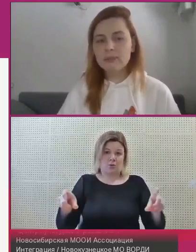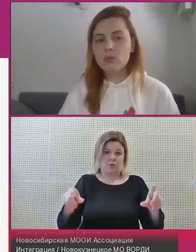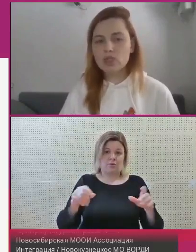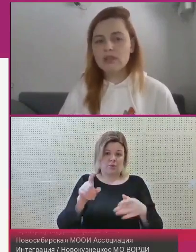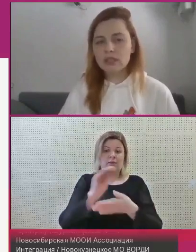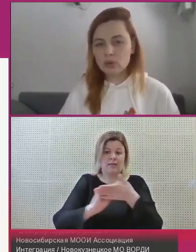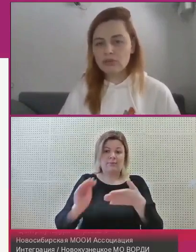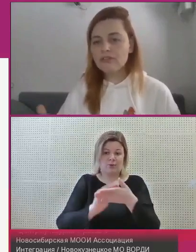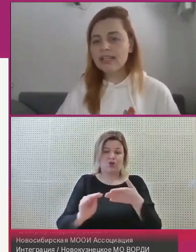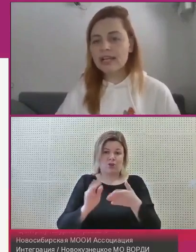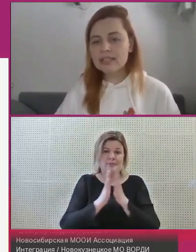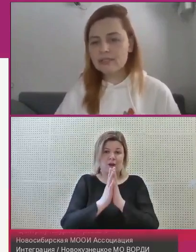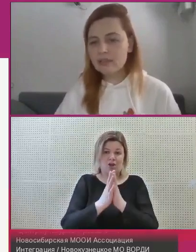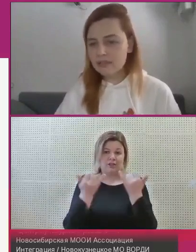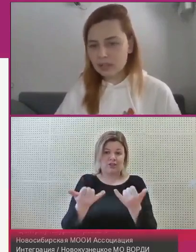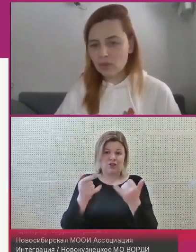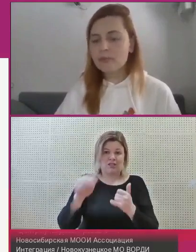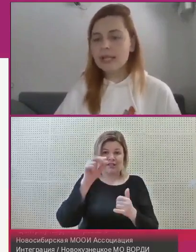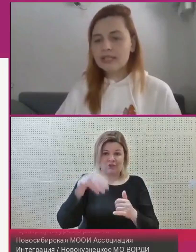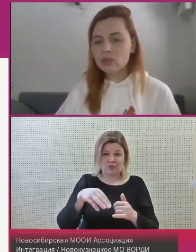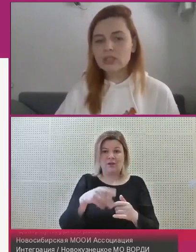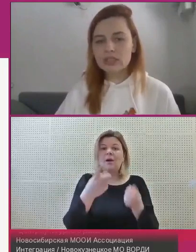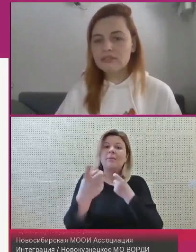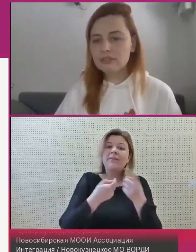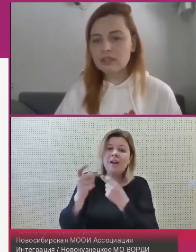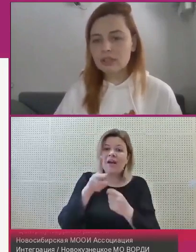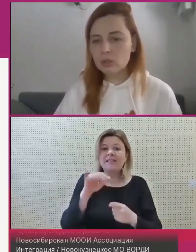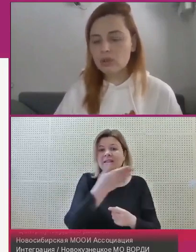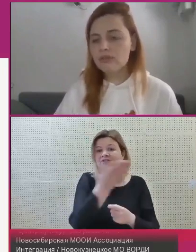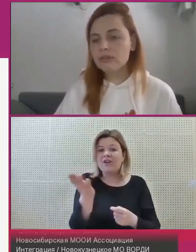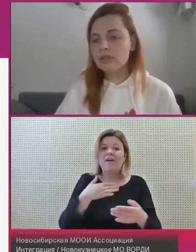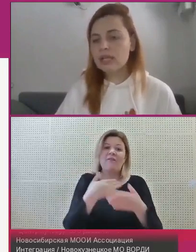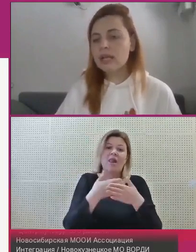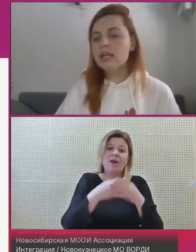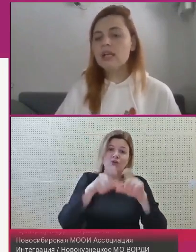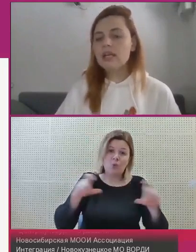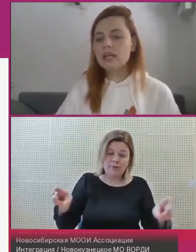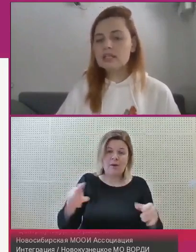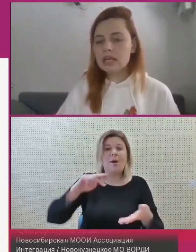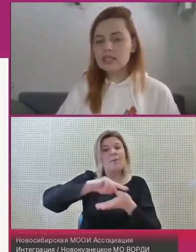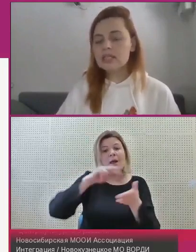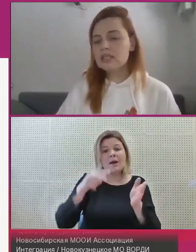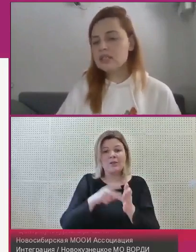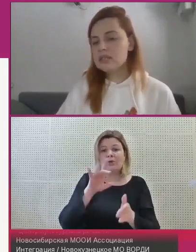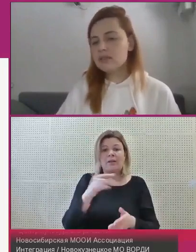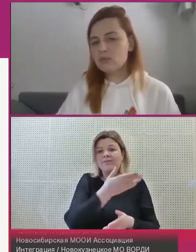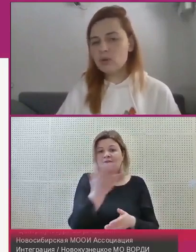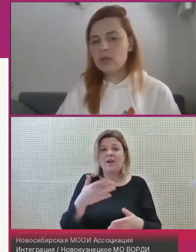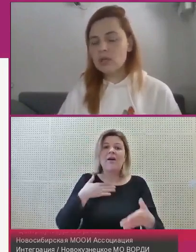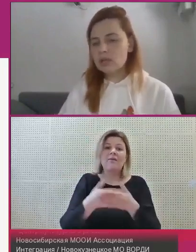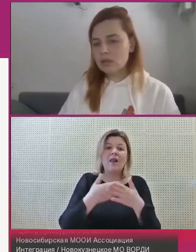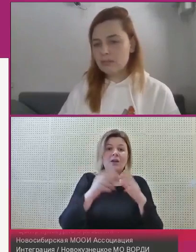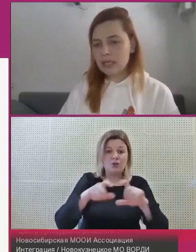Прибегаете вы к помощи волонтеров, вовлекаете ли вы волонтеров, планируете ли вы волонтеров для реализации